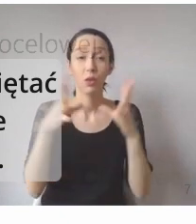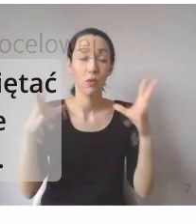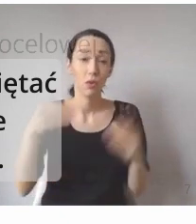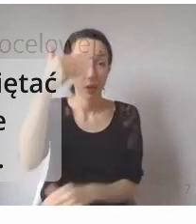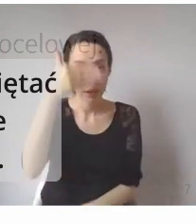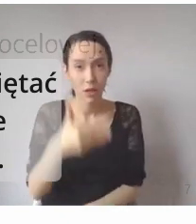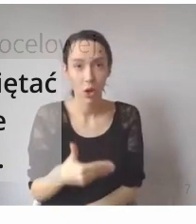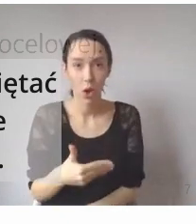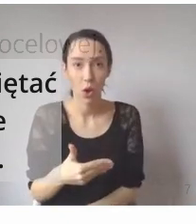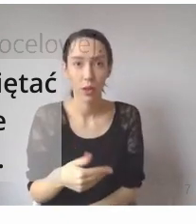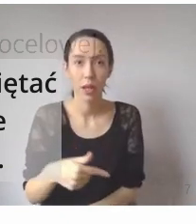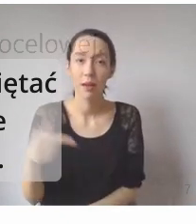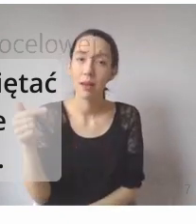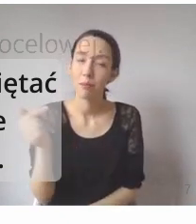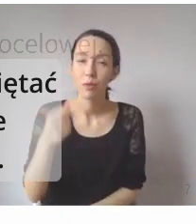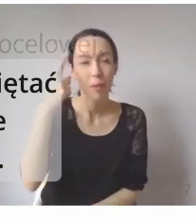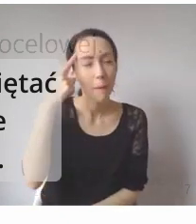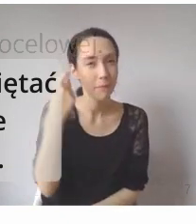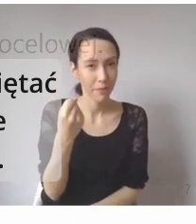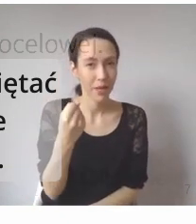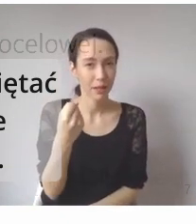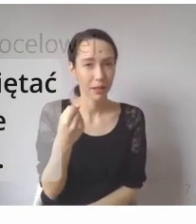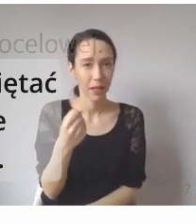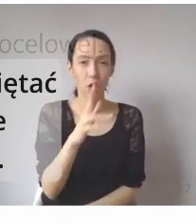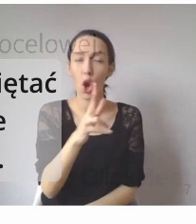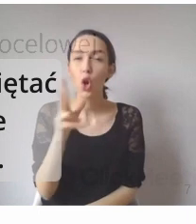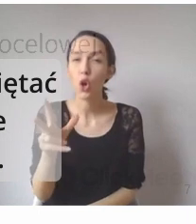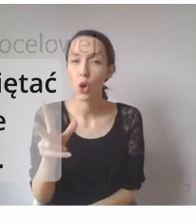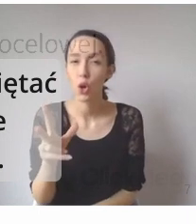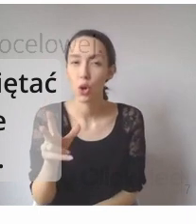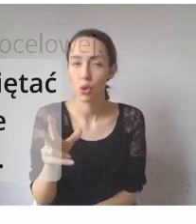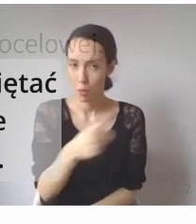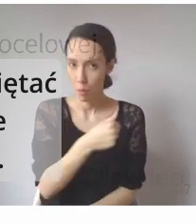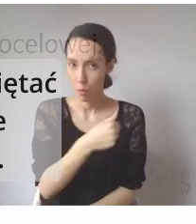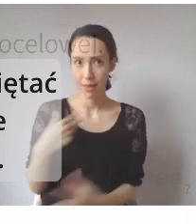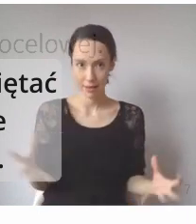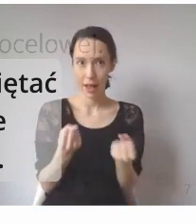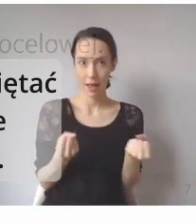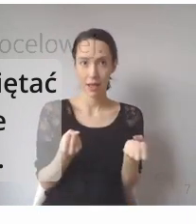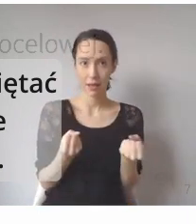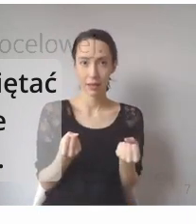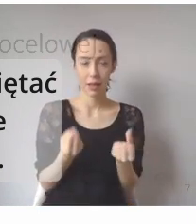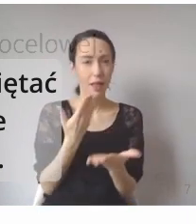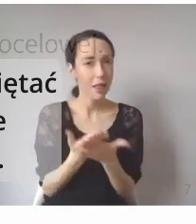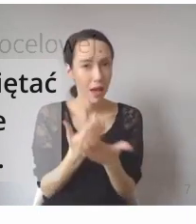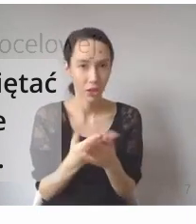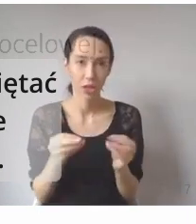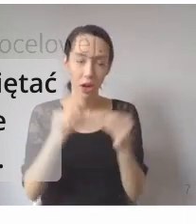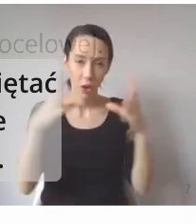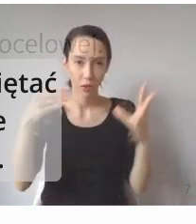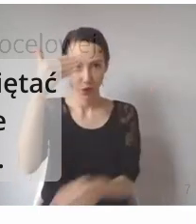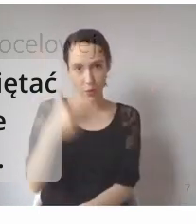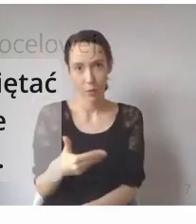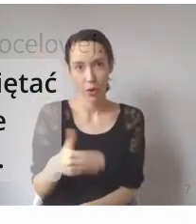wszystkim pamiętać o swojej grupie docelowej, czyli o tym, po co my w ogóle tworzymy ten profil, dla kogo, kto ma być